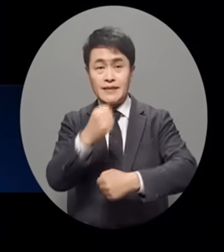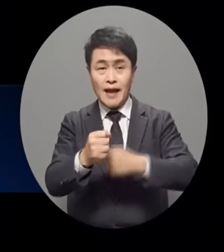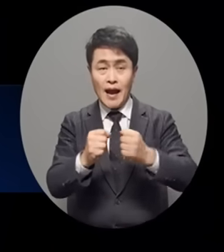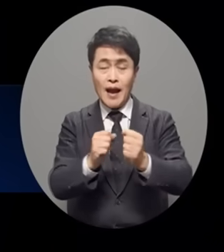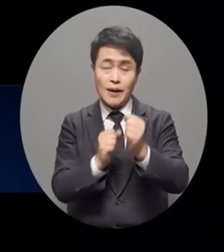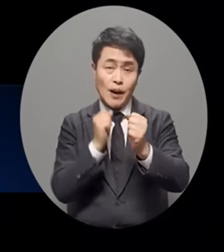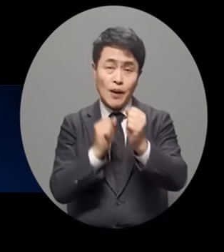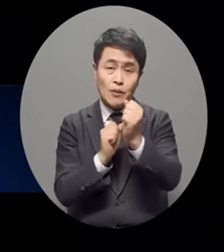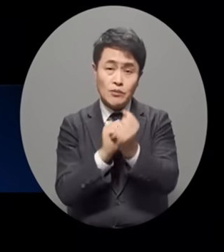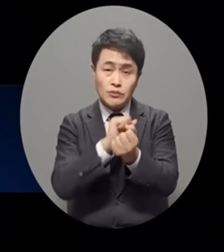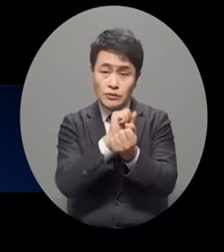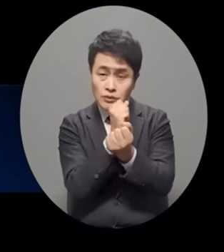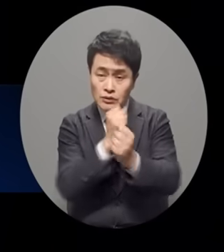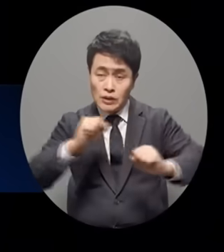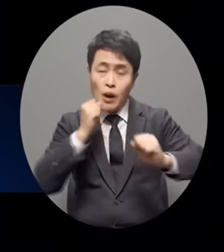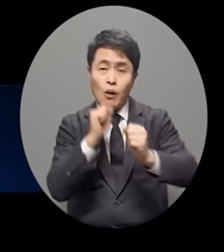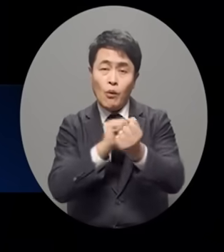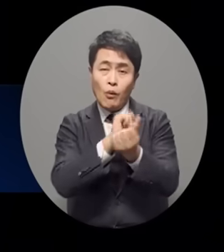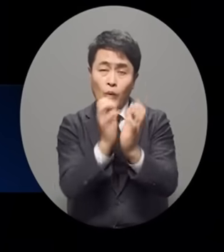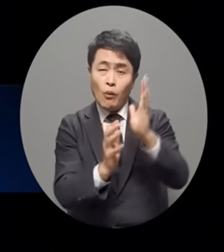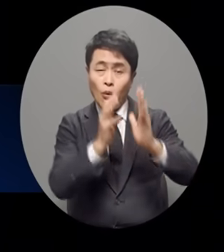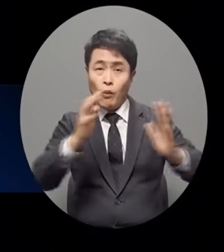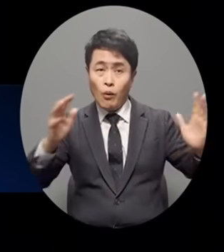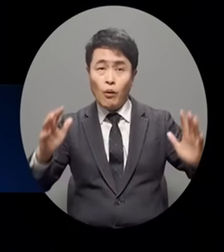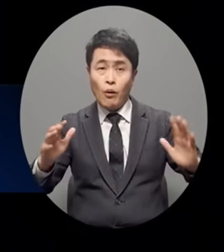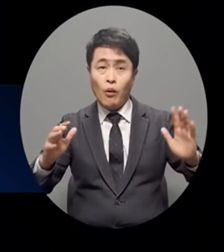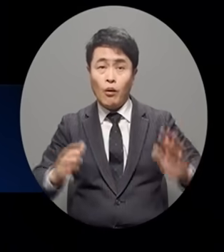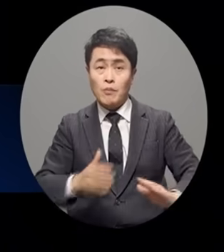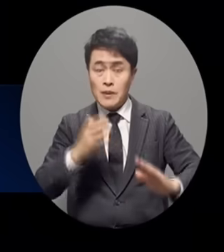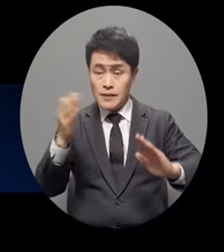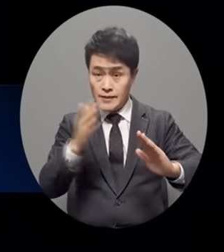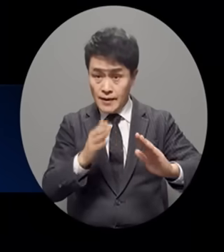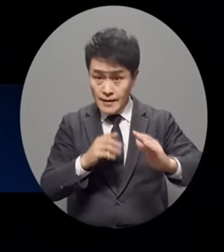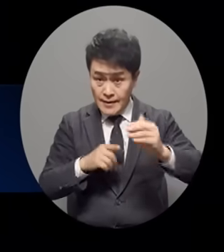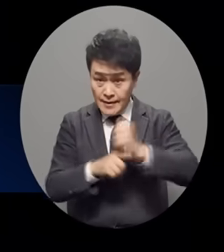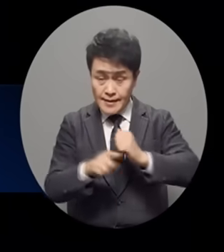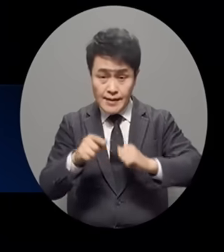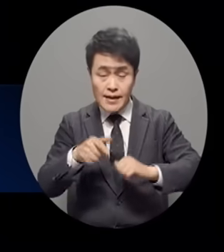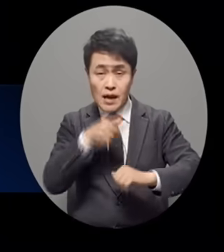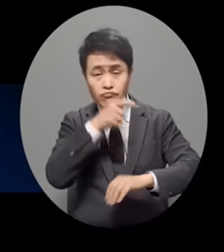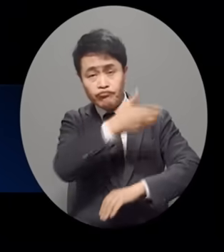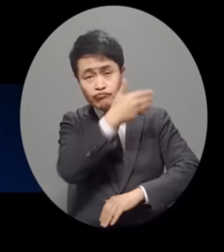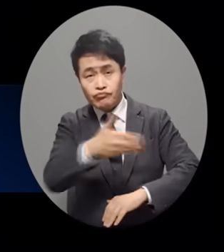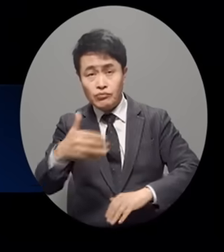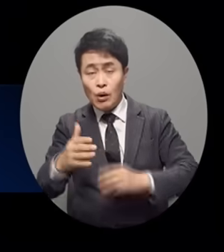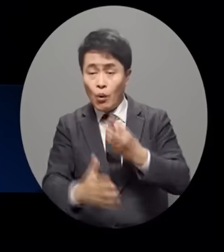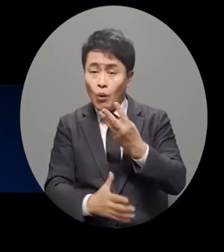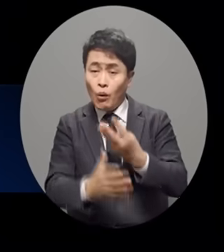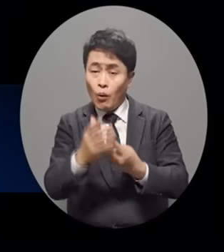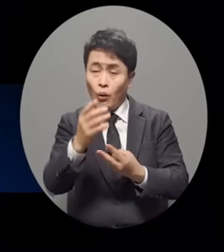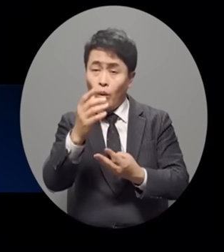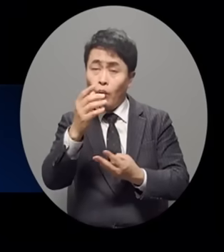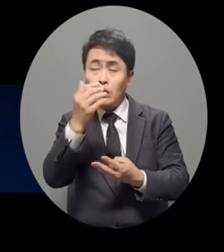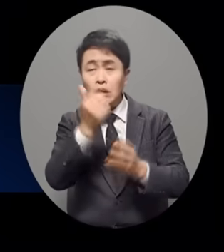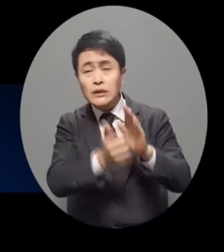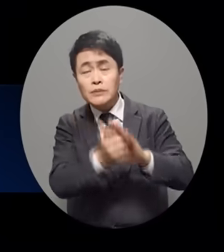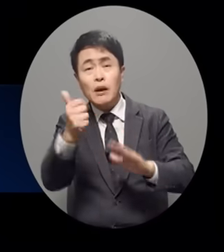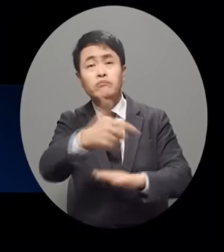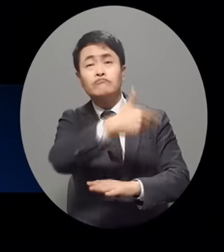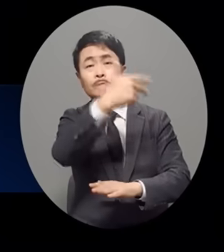만발하고 정의가 강물처럼 흐르며 통일의 희망이 무지개처럼 솟아오르는